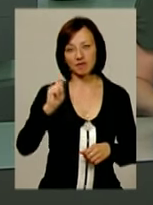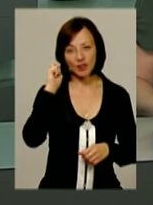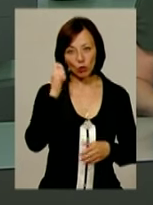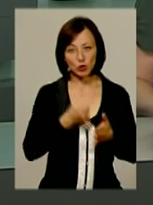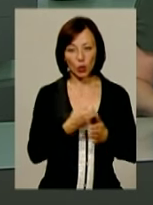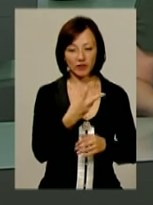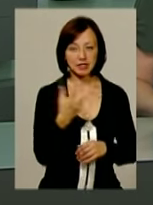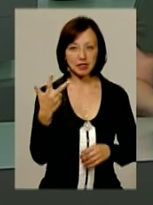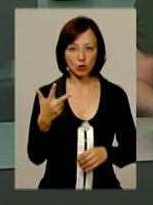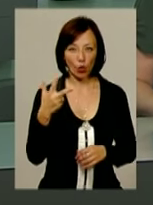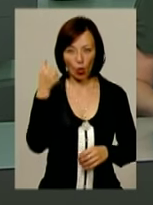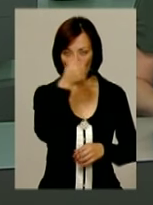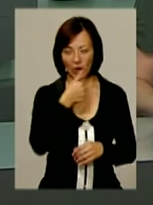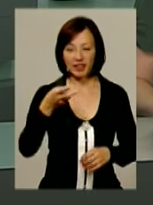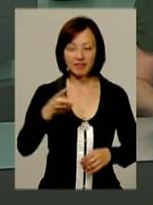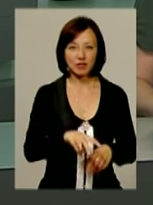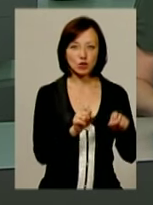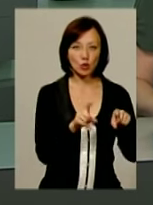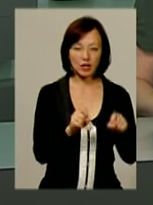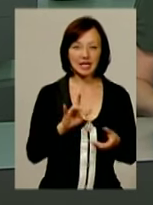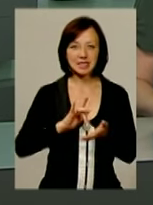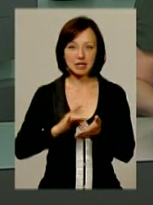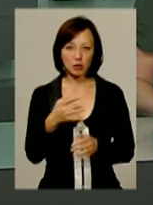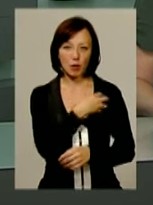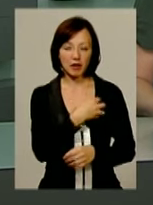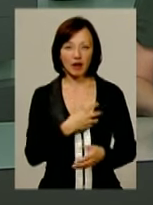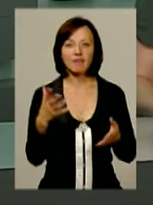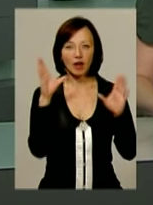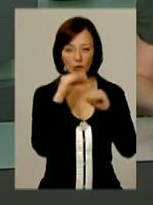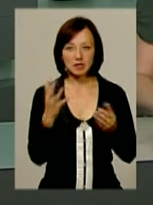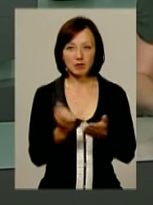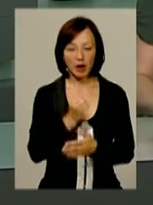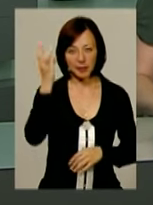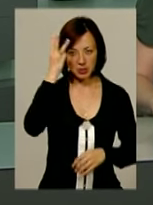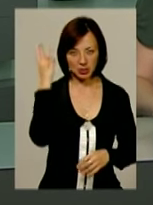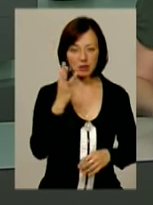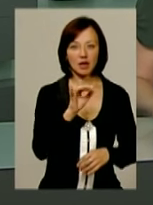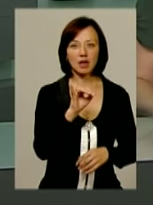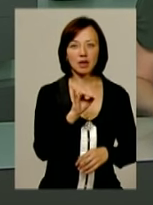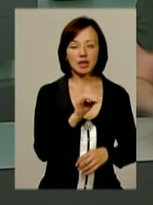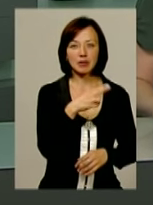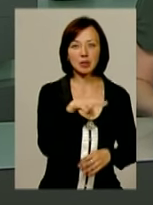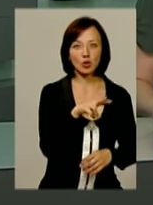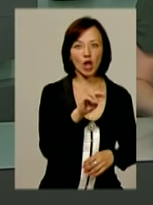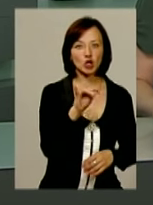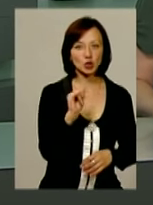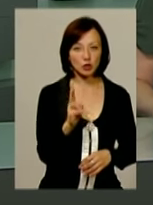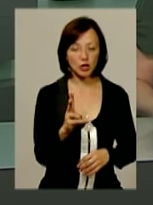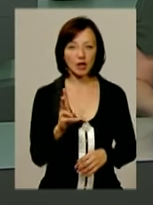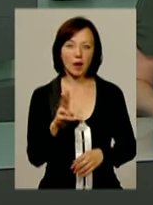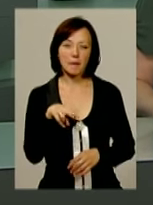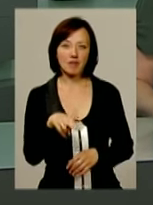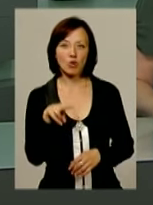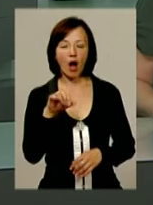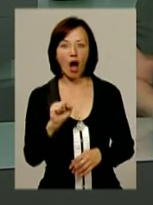до 23 років. Дві золоті та срібну медалі вдалося здобути хмельничанам-каноїстам Дмитру Янчуку та